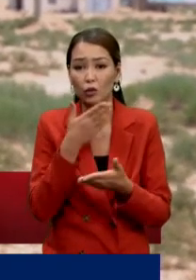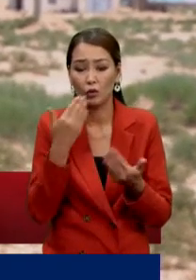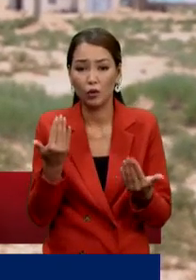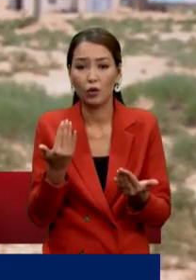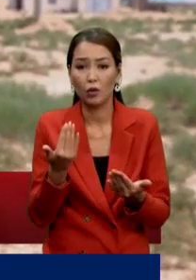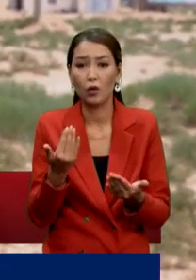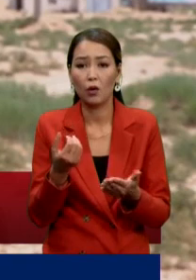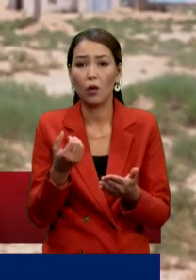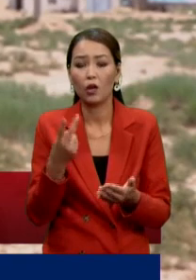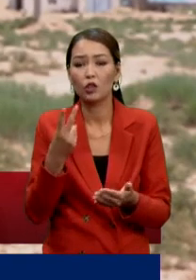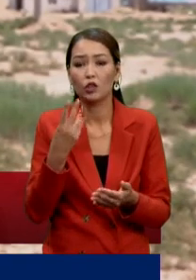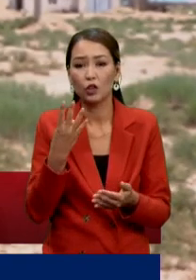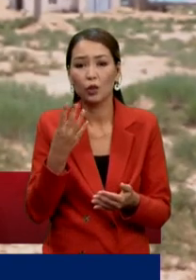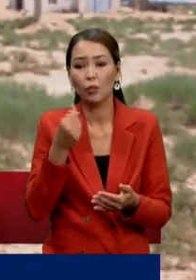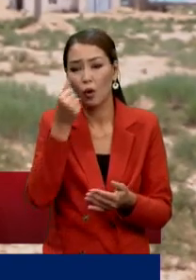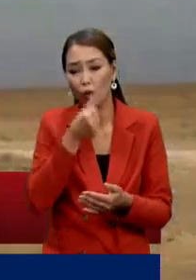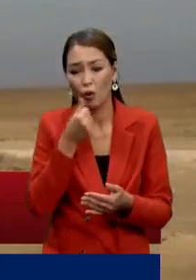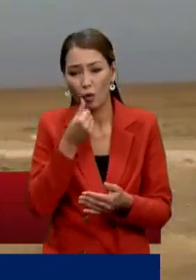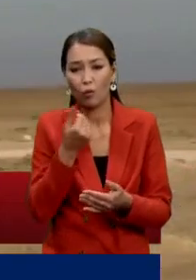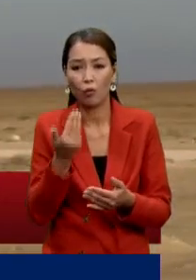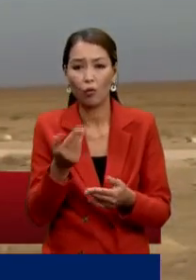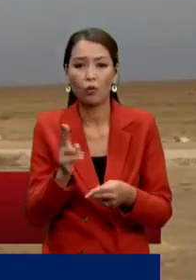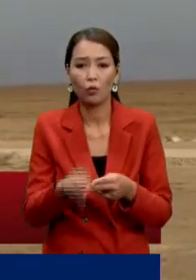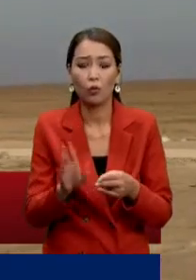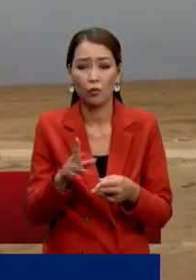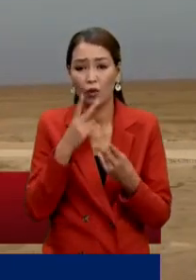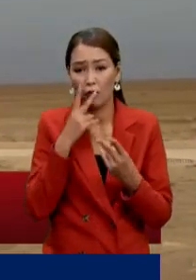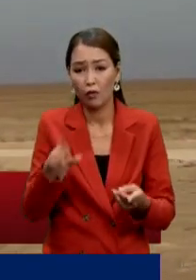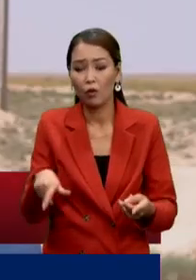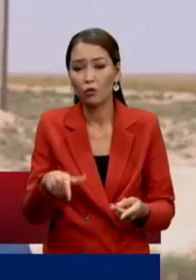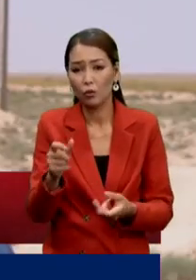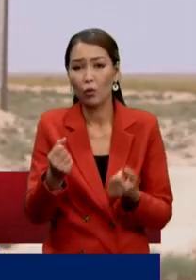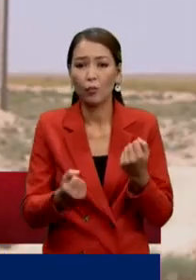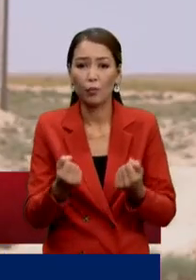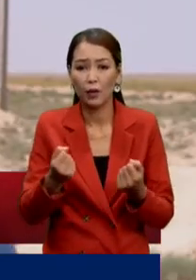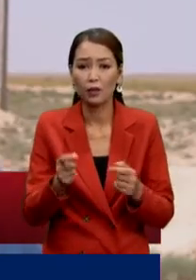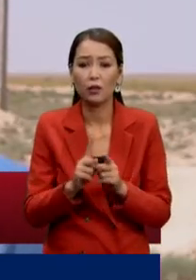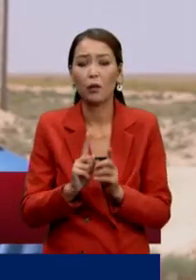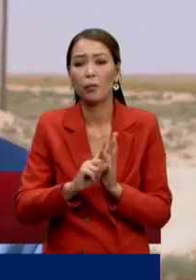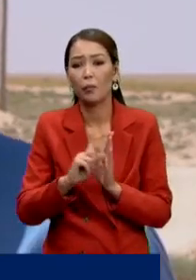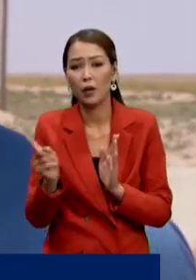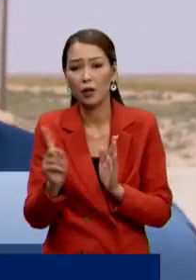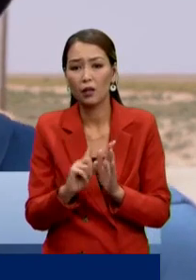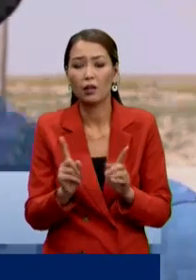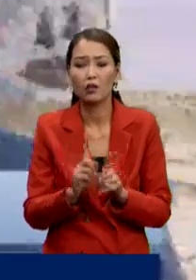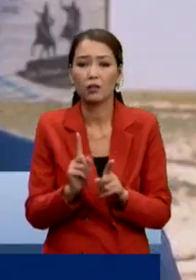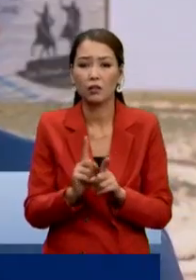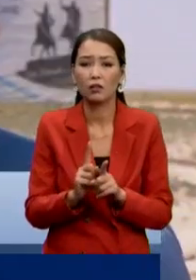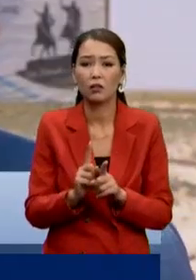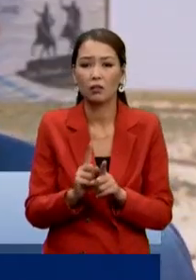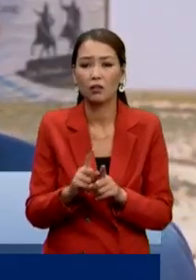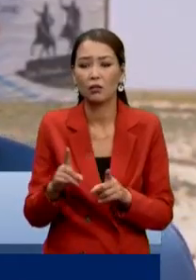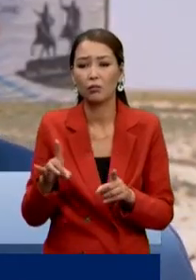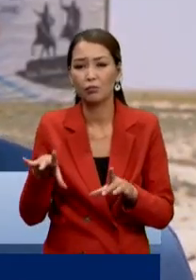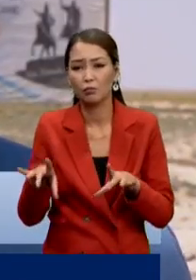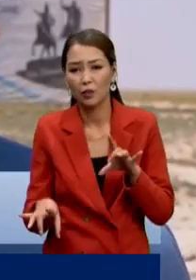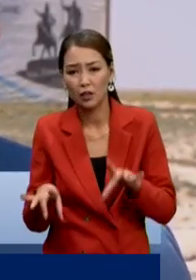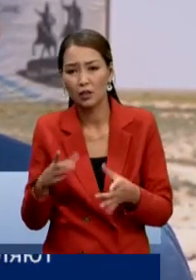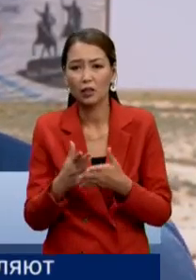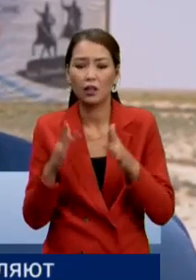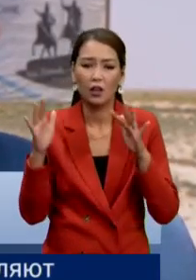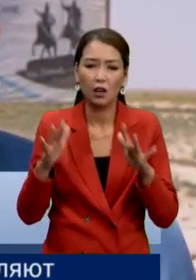deyin deyit, ol 24'tin ayağına deyin ület çıxarmız qırılıp mana yer. Yol joq. Kölüklerimiz bargan sayın ayağımız jarılat, jağan qıs mezgilinde qar